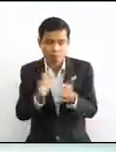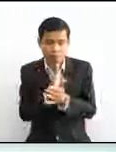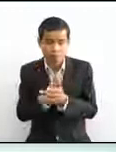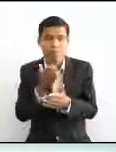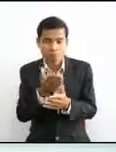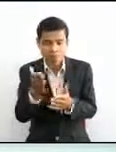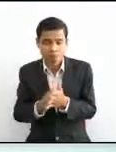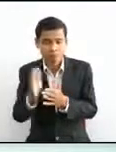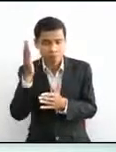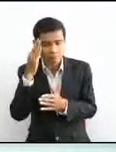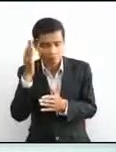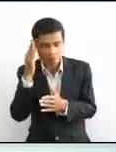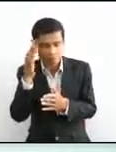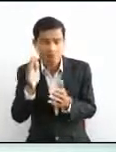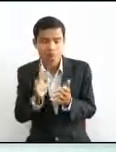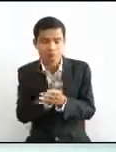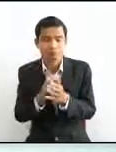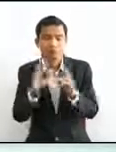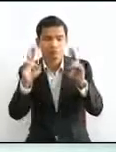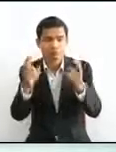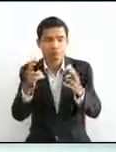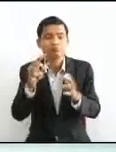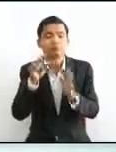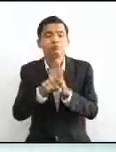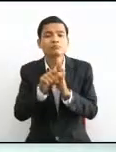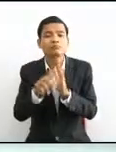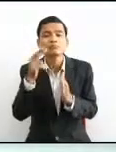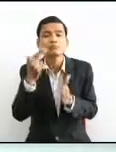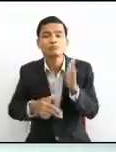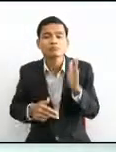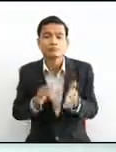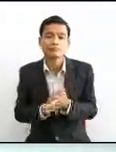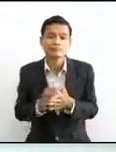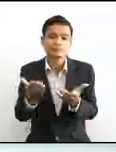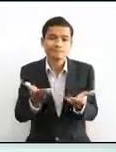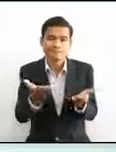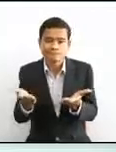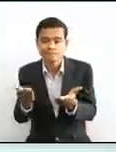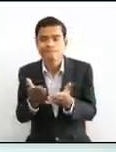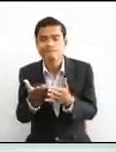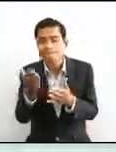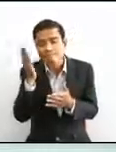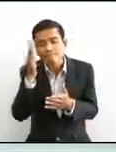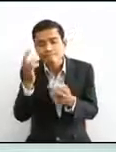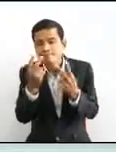ạc ní con chẳng đắng ấy chùm đoàn chương ảnh tập bọt dương mình chùm đoàn chương mạch cốn tỏ à lời con chẳng đắng con chăm ơn ná